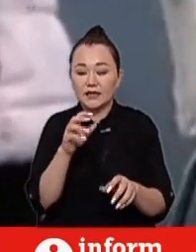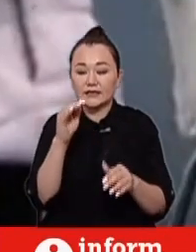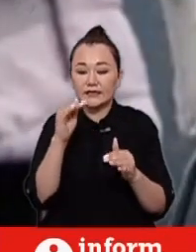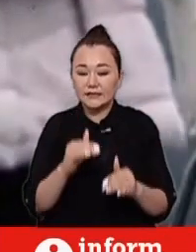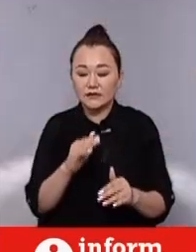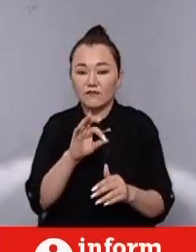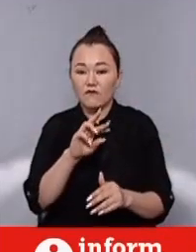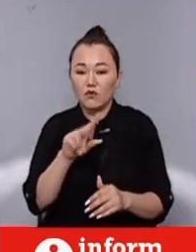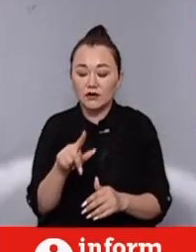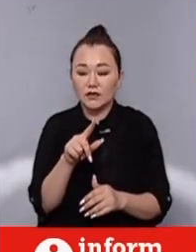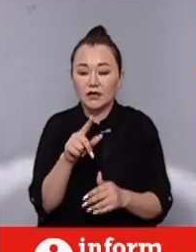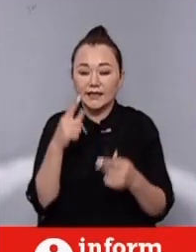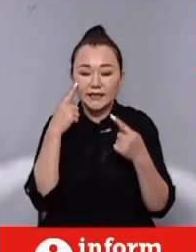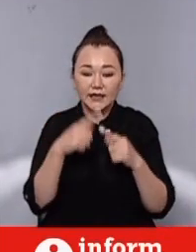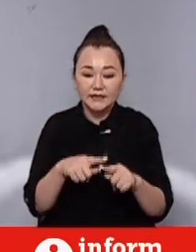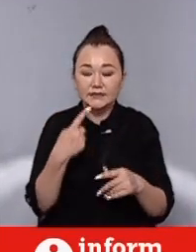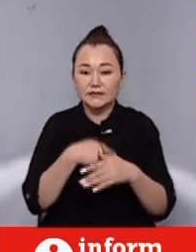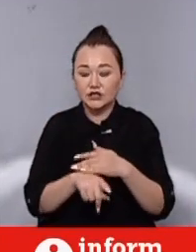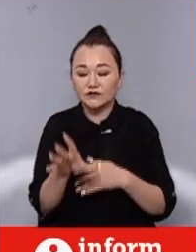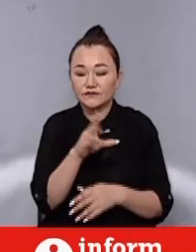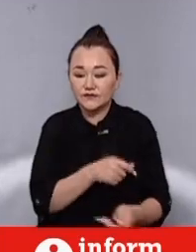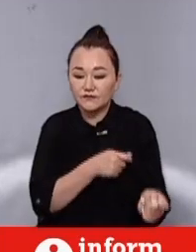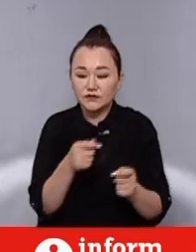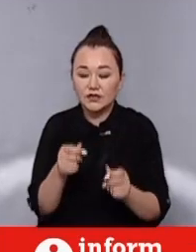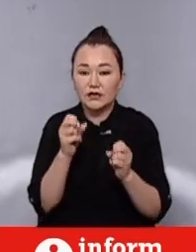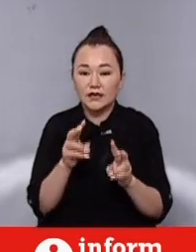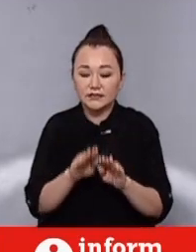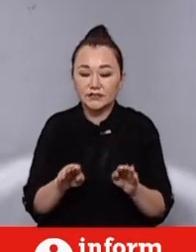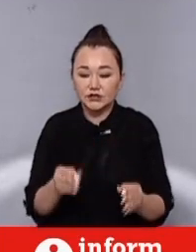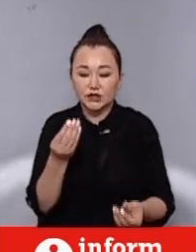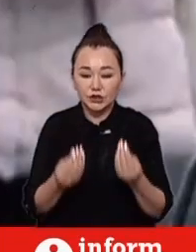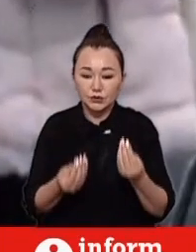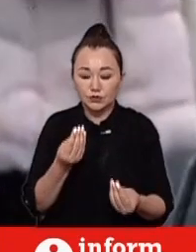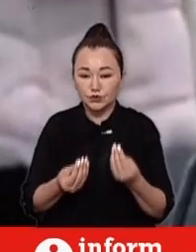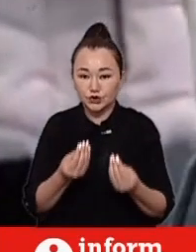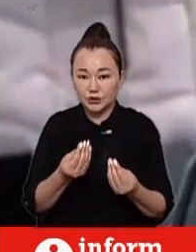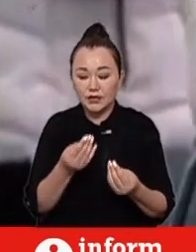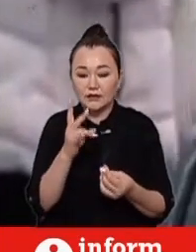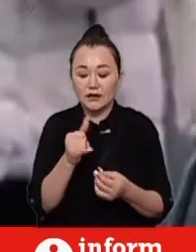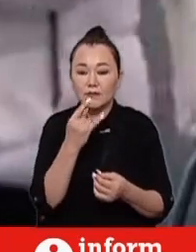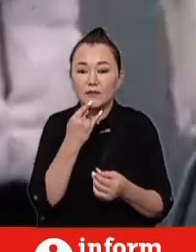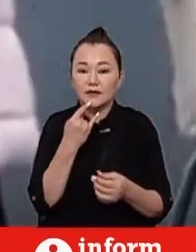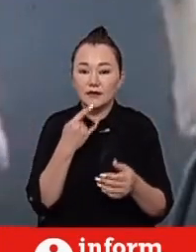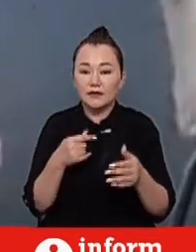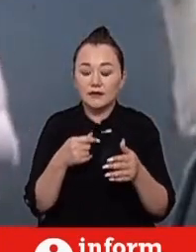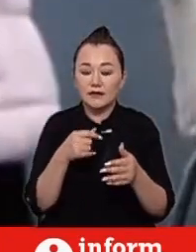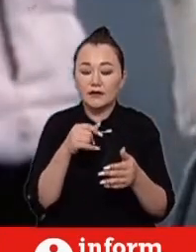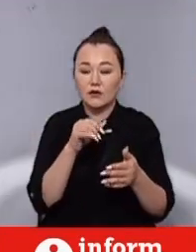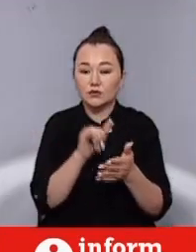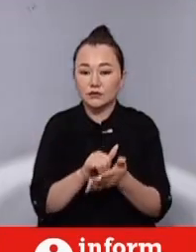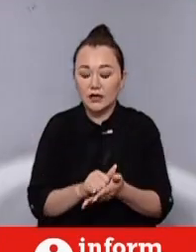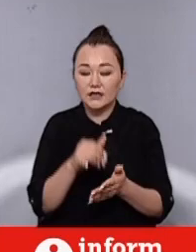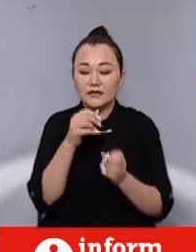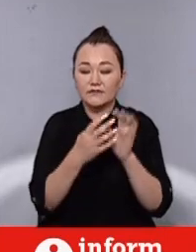низковольтное оборудование. То есть это фактически они завозятся как детские игрушки, вот на батарейках. Если в 2019 году